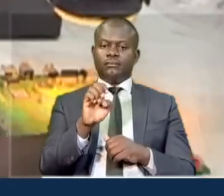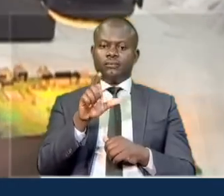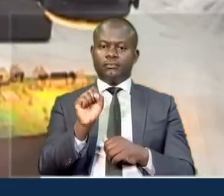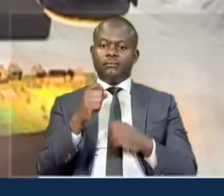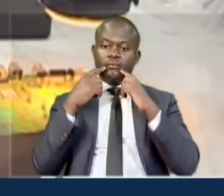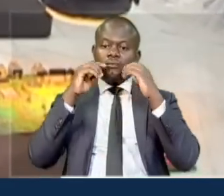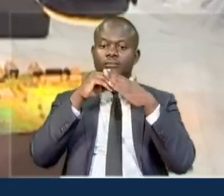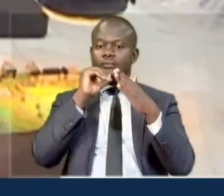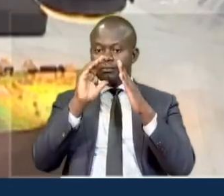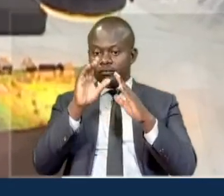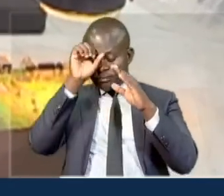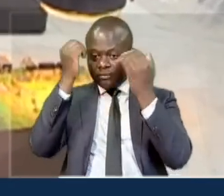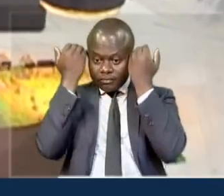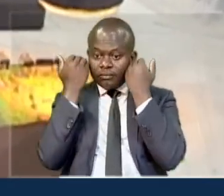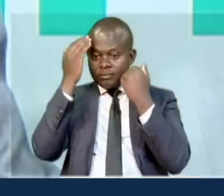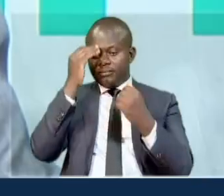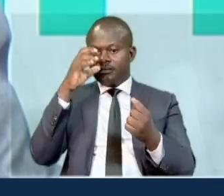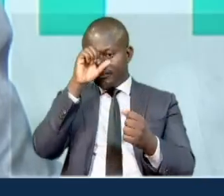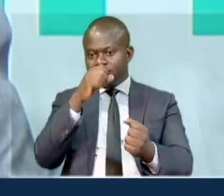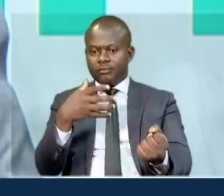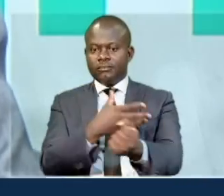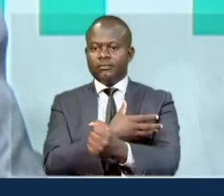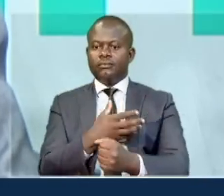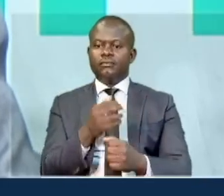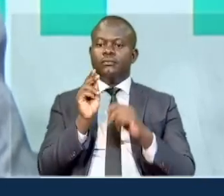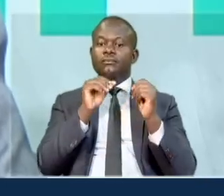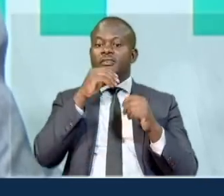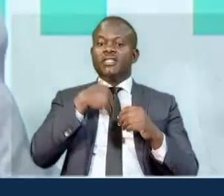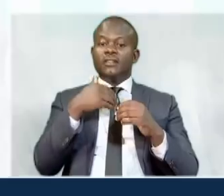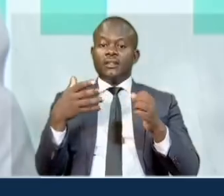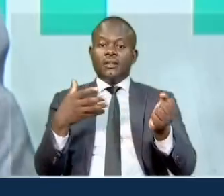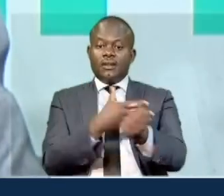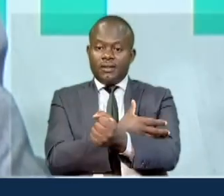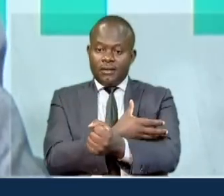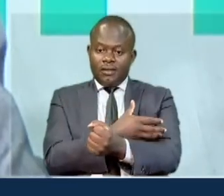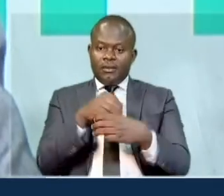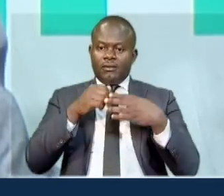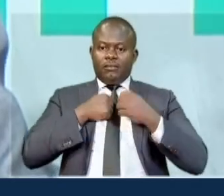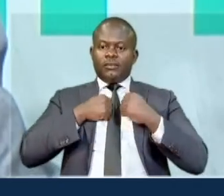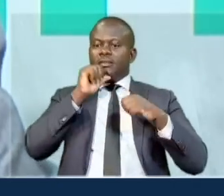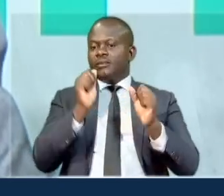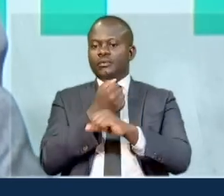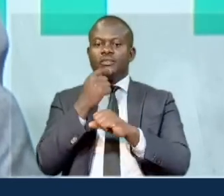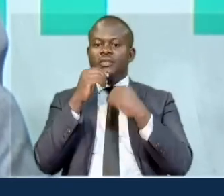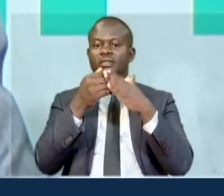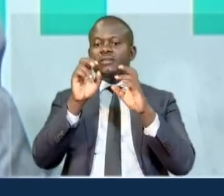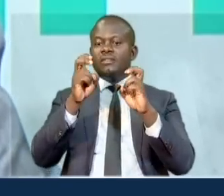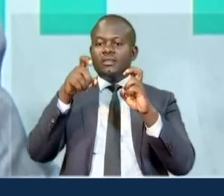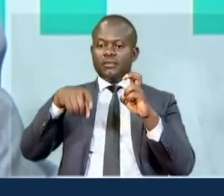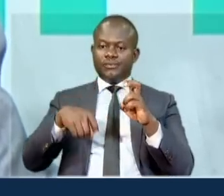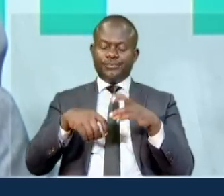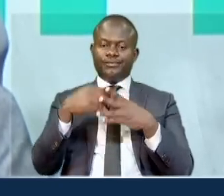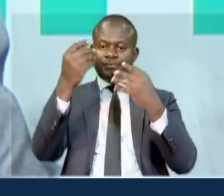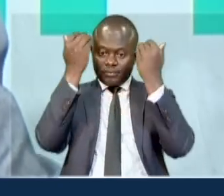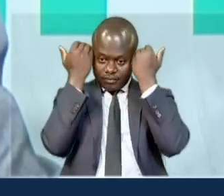ko nta muntu wabura ubutabera bitewe no kubura amikoro abantu badafite amikoro mu Rwanda nta wavuga ngo badikemenyetso cyo kujyana